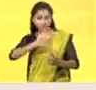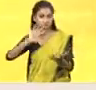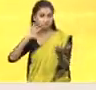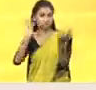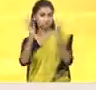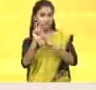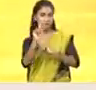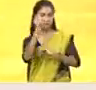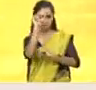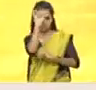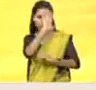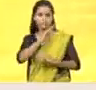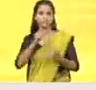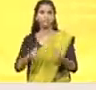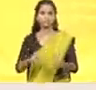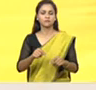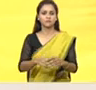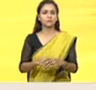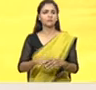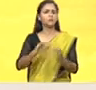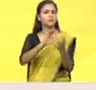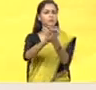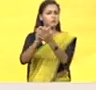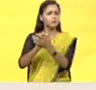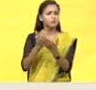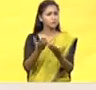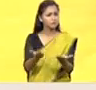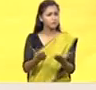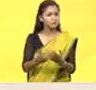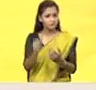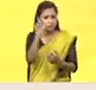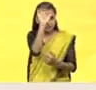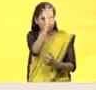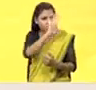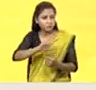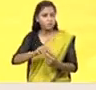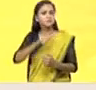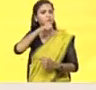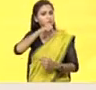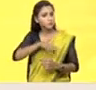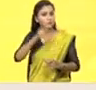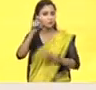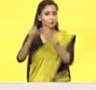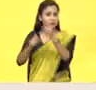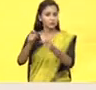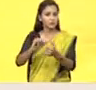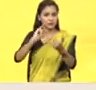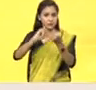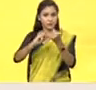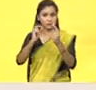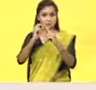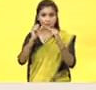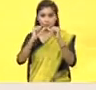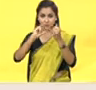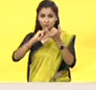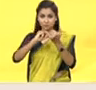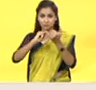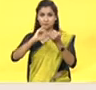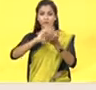पहला देश बना। साथियों, देश के युवाओं को स्पेस सेक्टर रिफॉर्म से